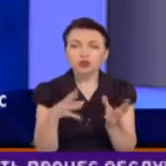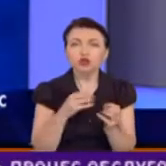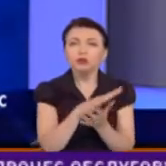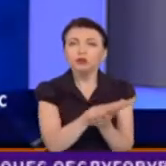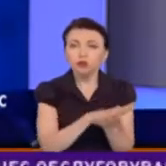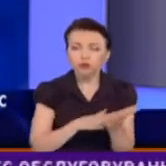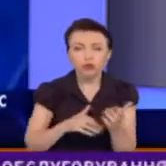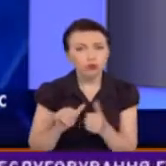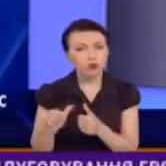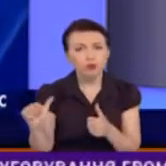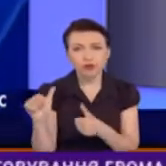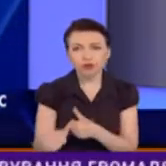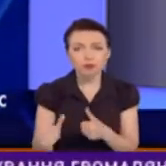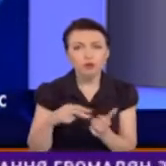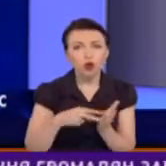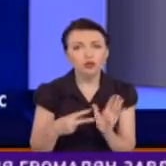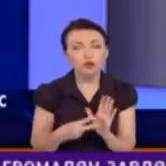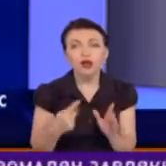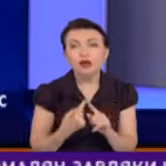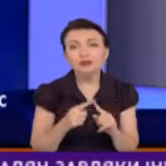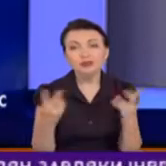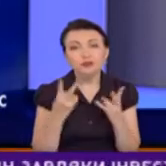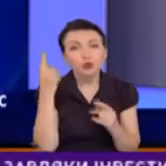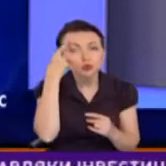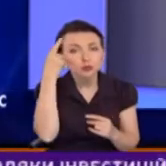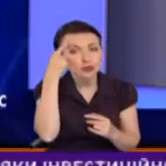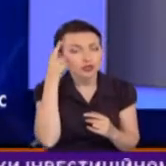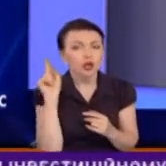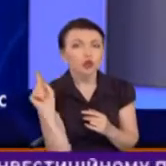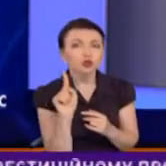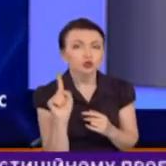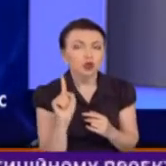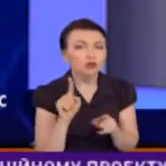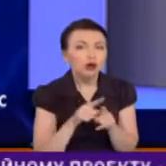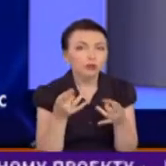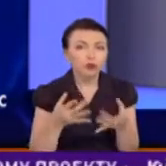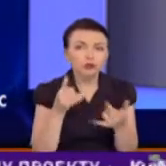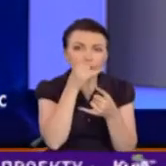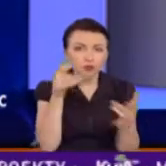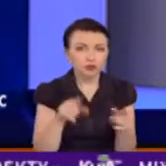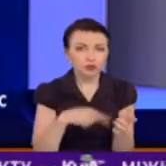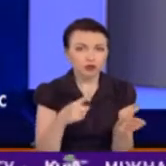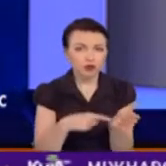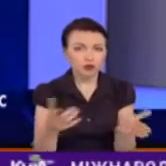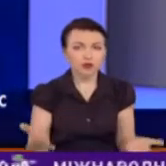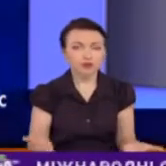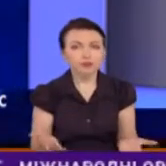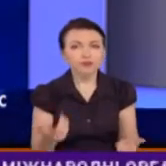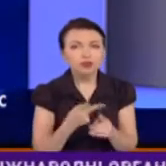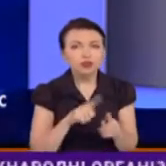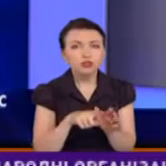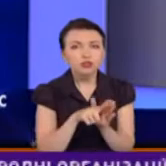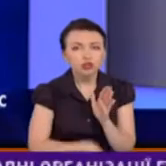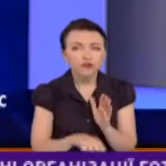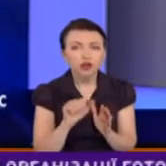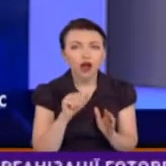поза межами проєкту. Але це треба розуміти, що так просто не можна з цим питанням обходитись. Оця дешева